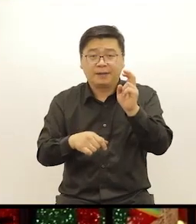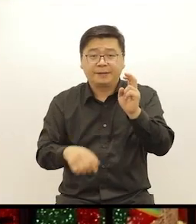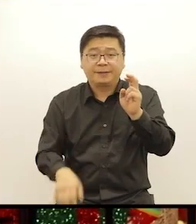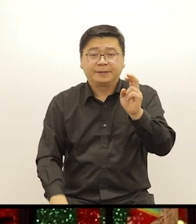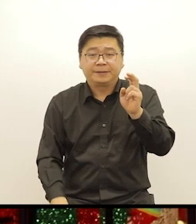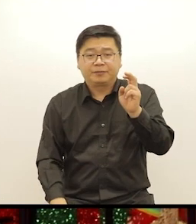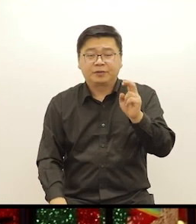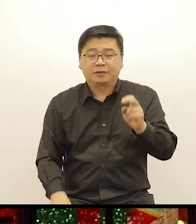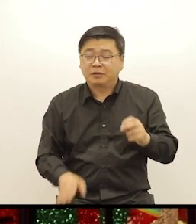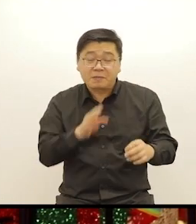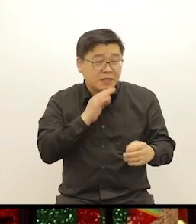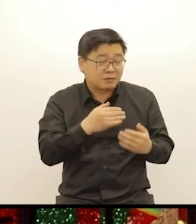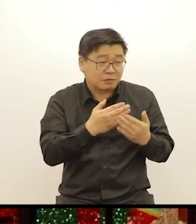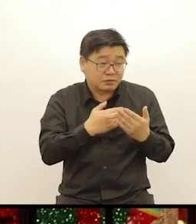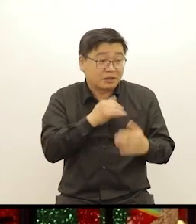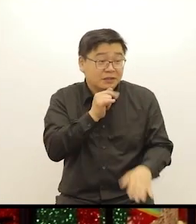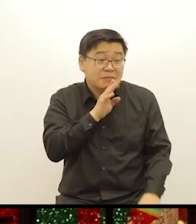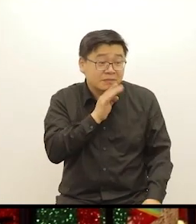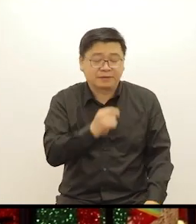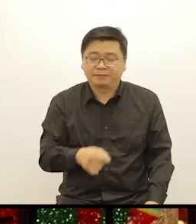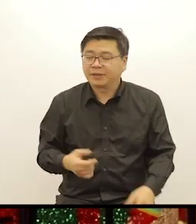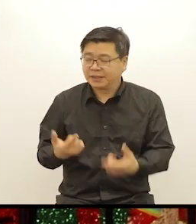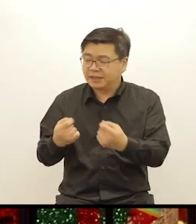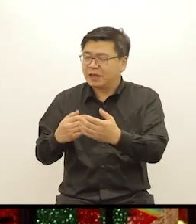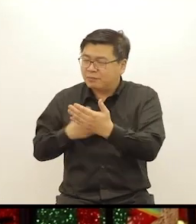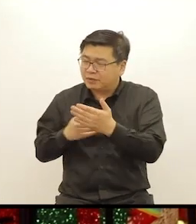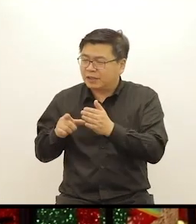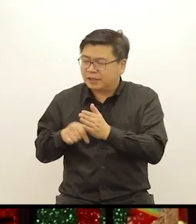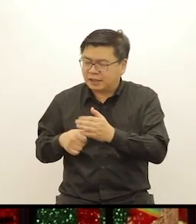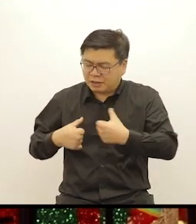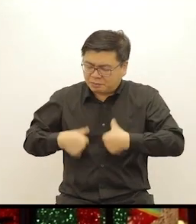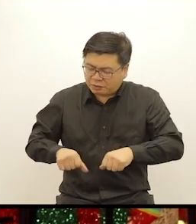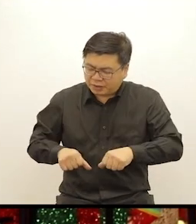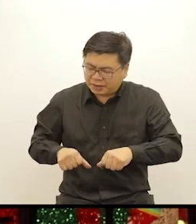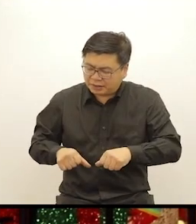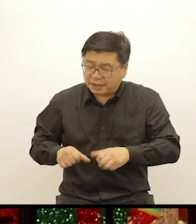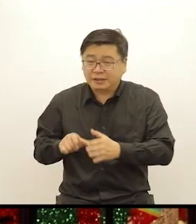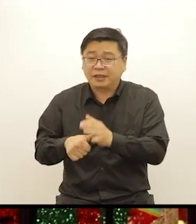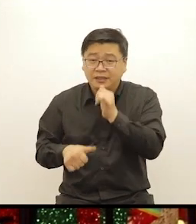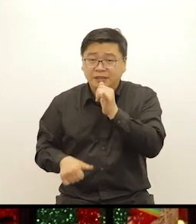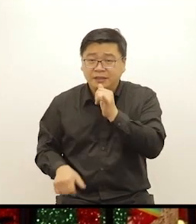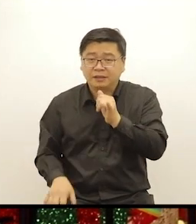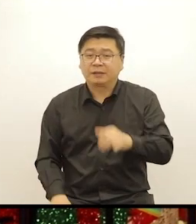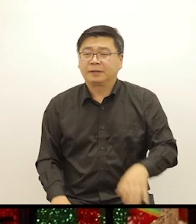막 불안하고. 예, 네, 불안하거나 아니면 아예 그만두거나. 네.